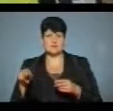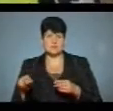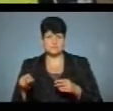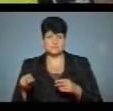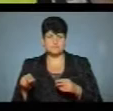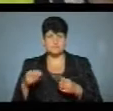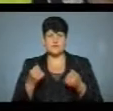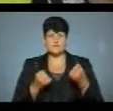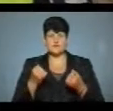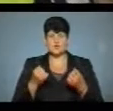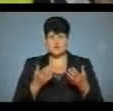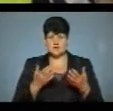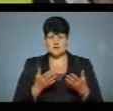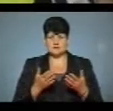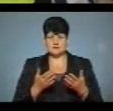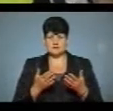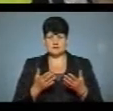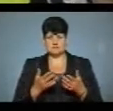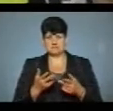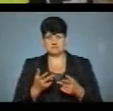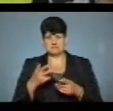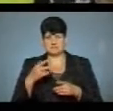Водій не переконався в